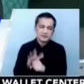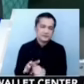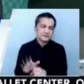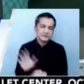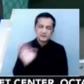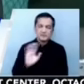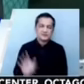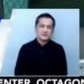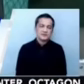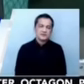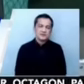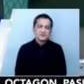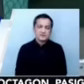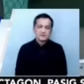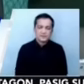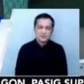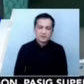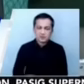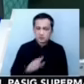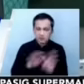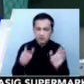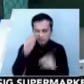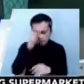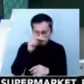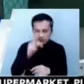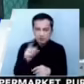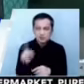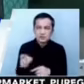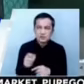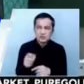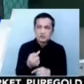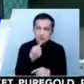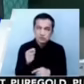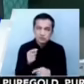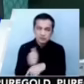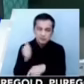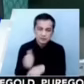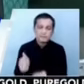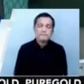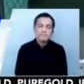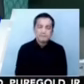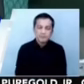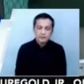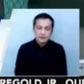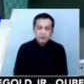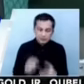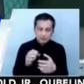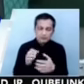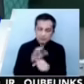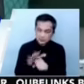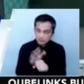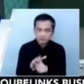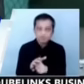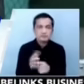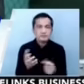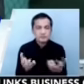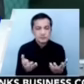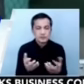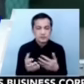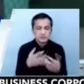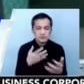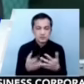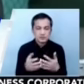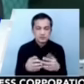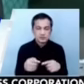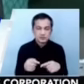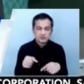philosopo kasi si Seryoso po yyung allegations of rape at ah Even in This law life